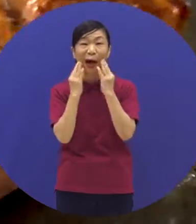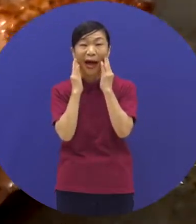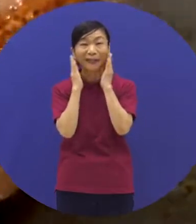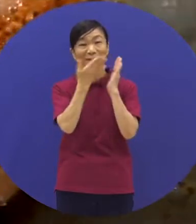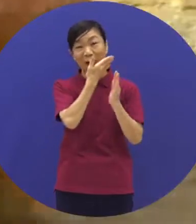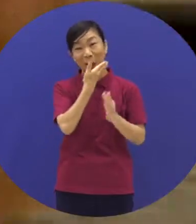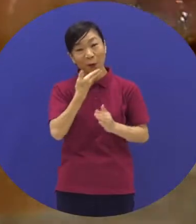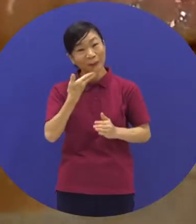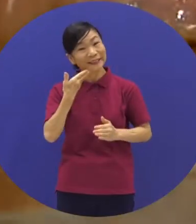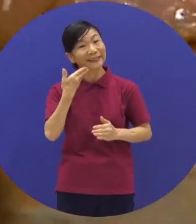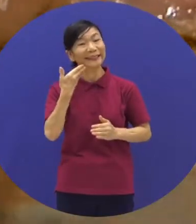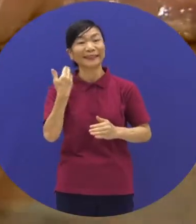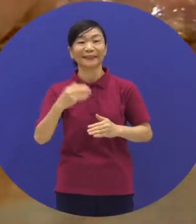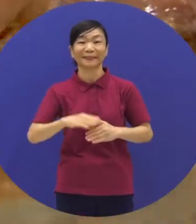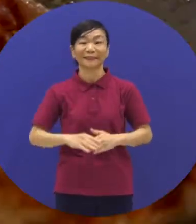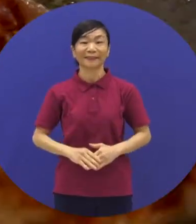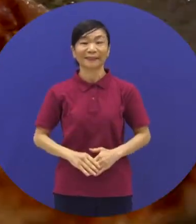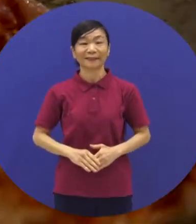ジューシーですよね。